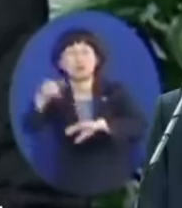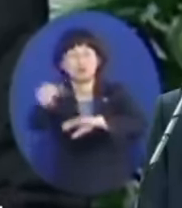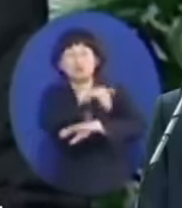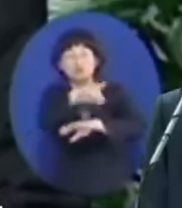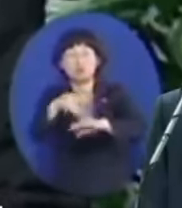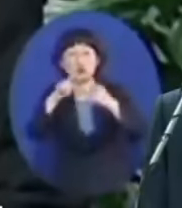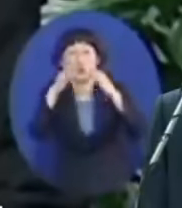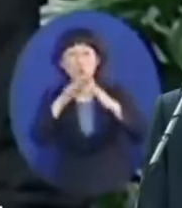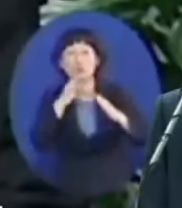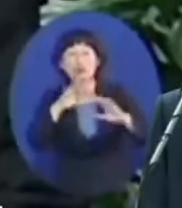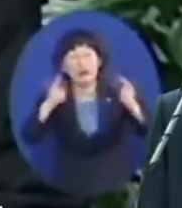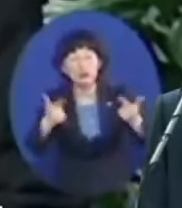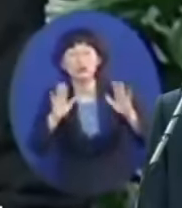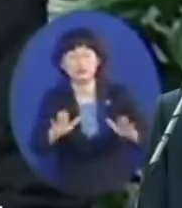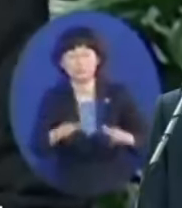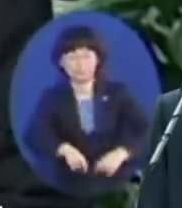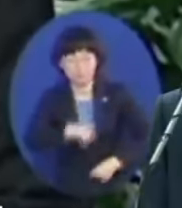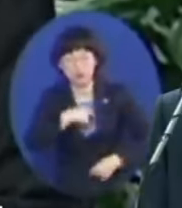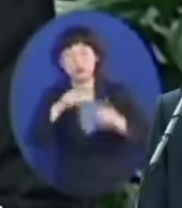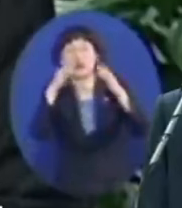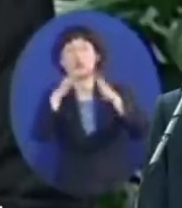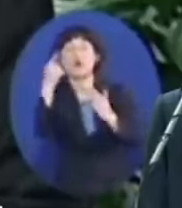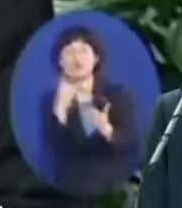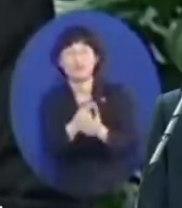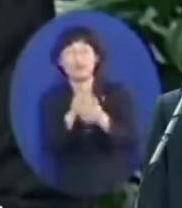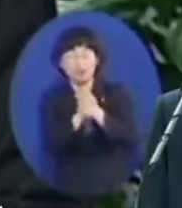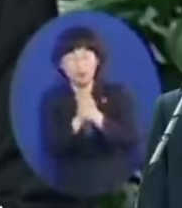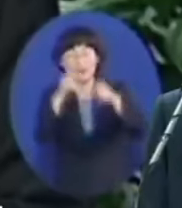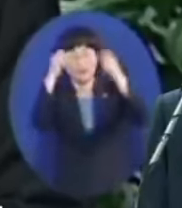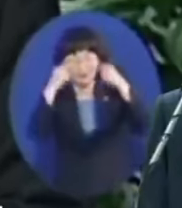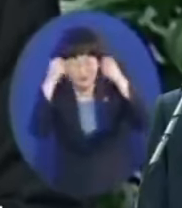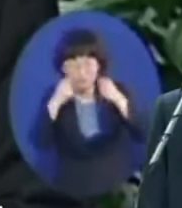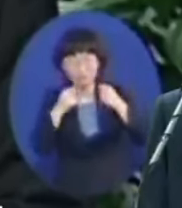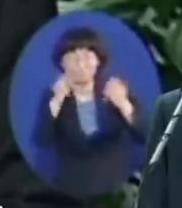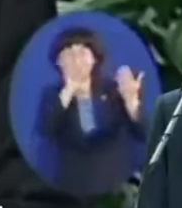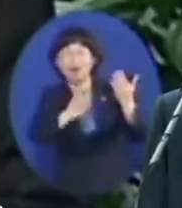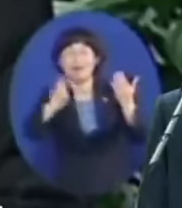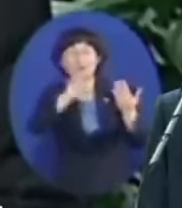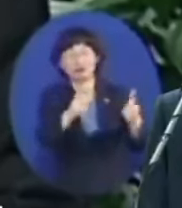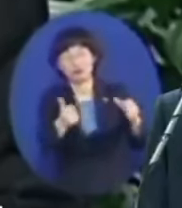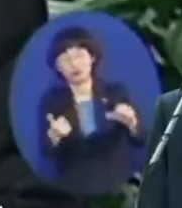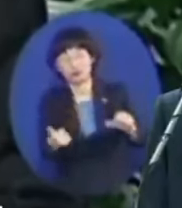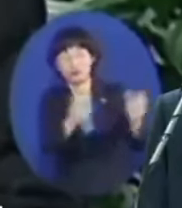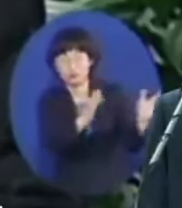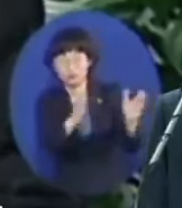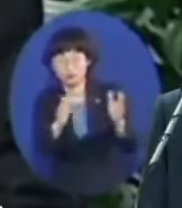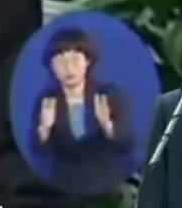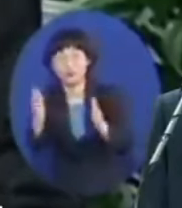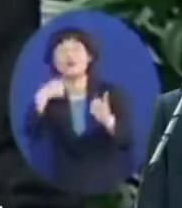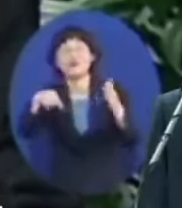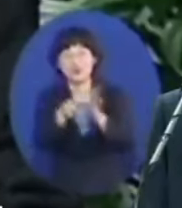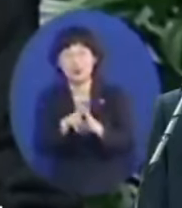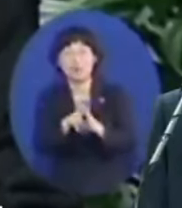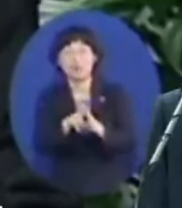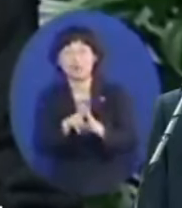교회에 와서 눈물을 흘리며 기도하고 찬송하며 죽을 준비를 했습니다. 그러기 위해서 그는